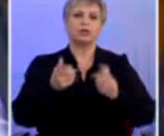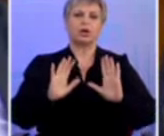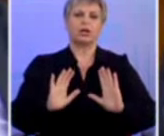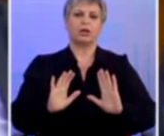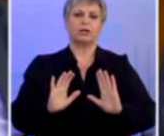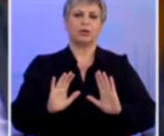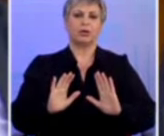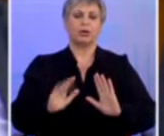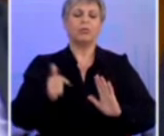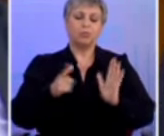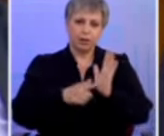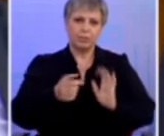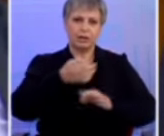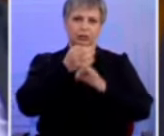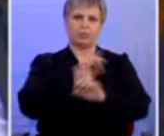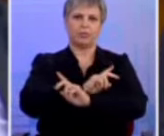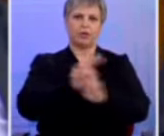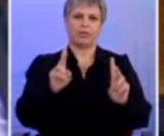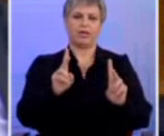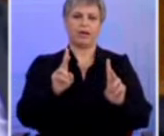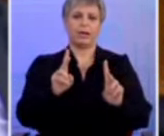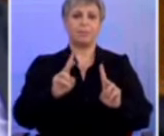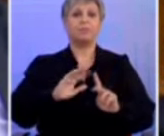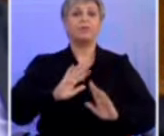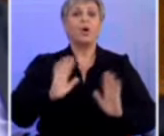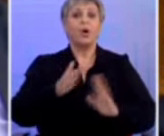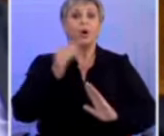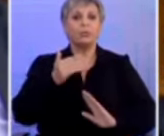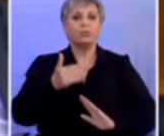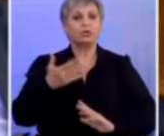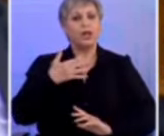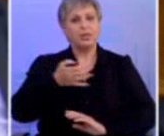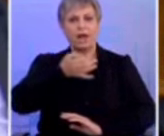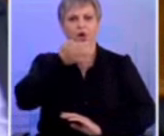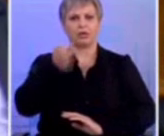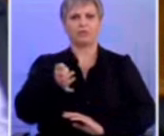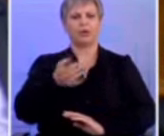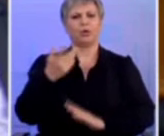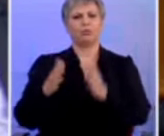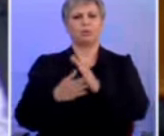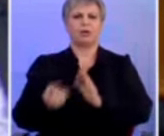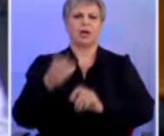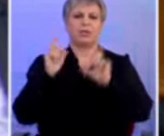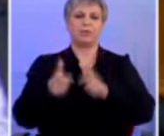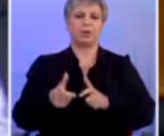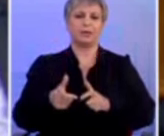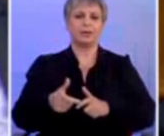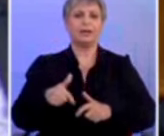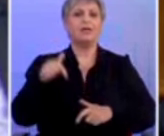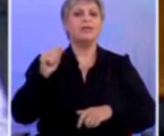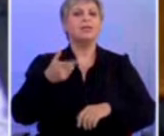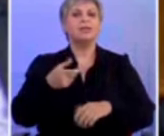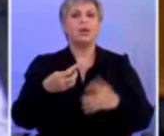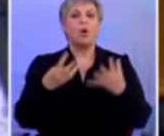Όμως, κύριε Μεμαράκη, τώρα για πρώτη φορά έχουμε σαν δεδομένο ότι αυτά τα 85